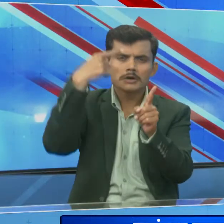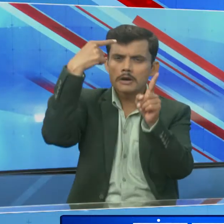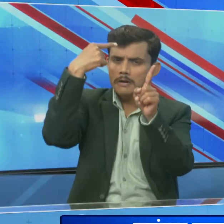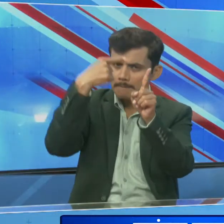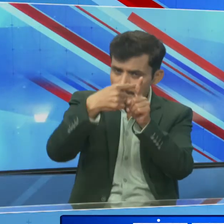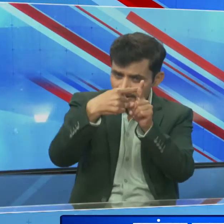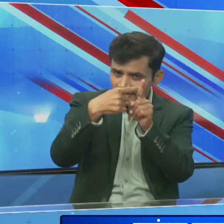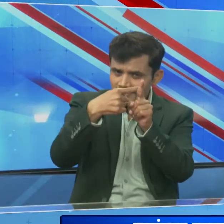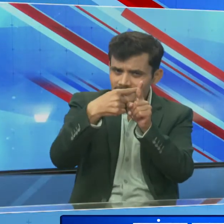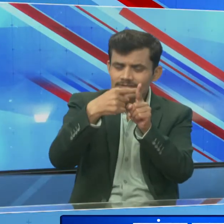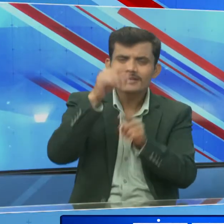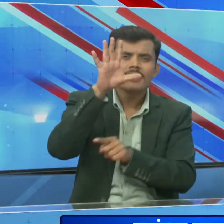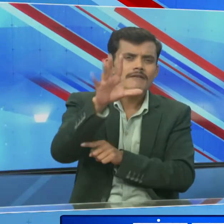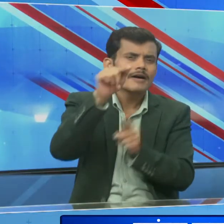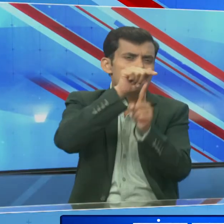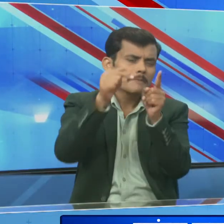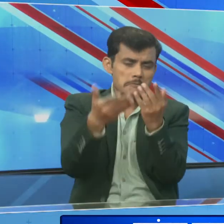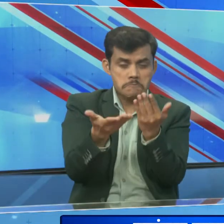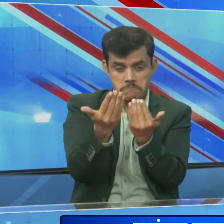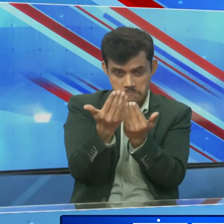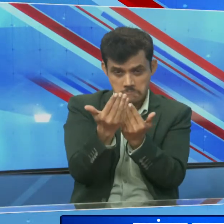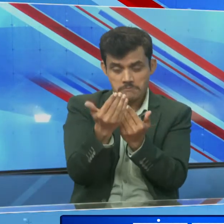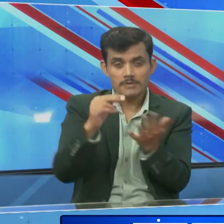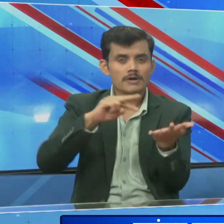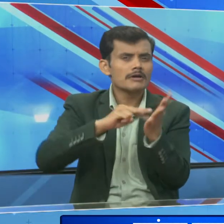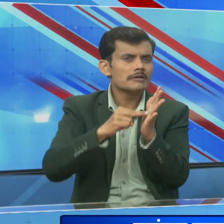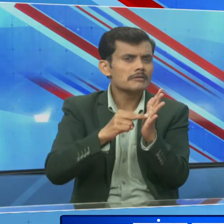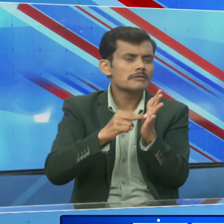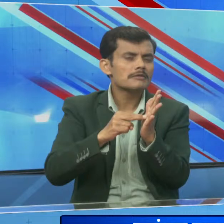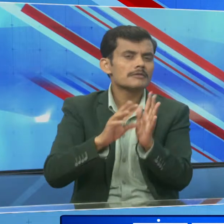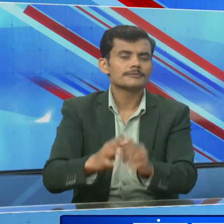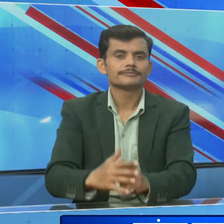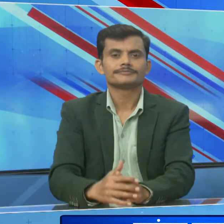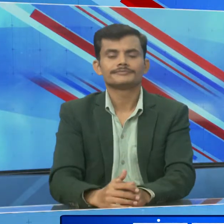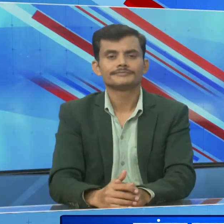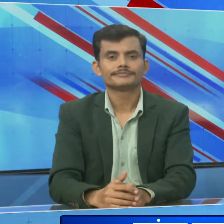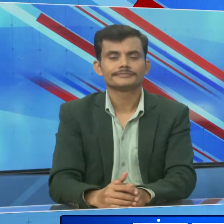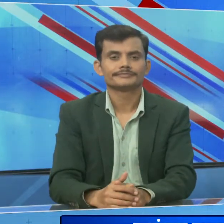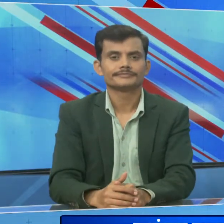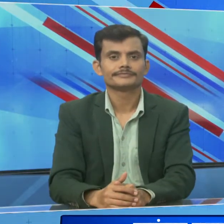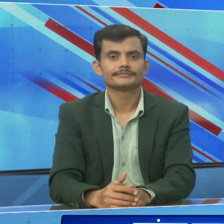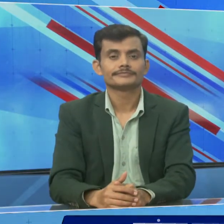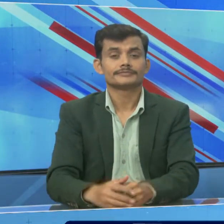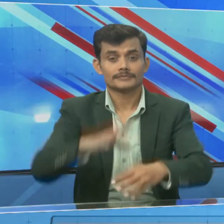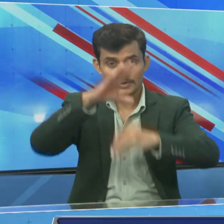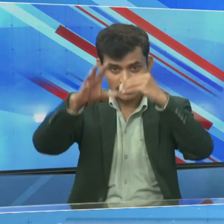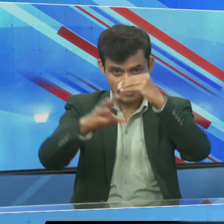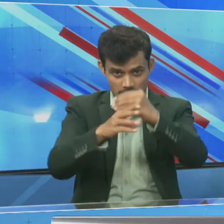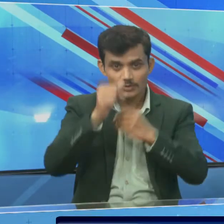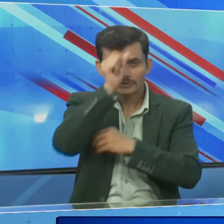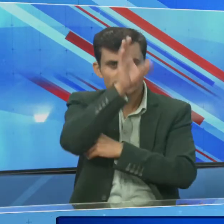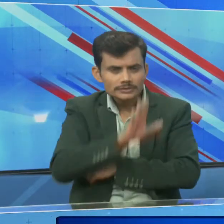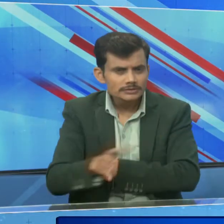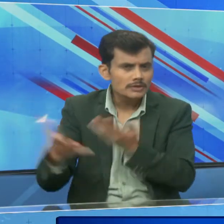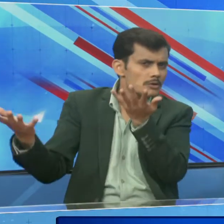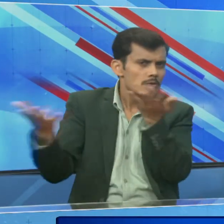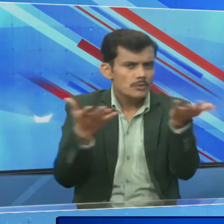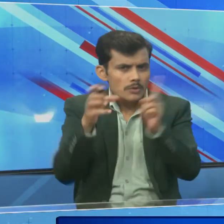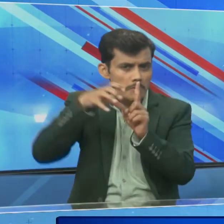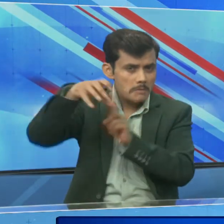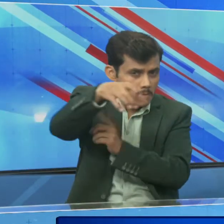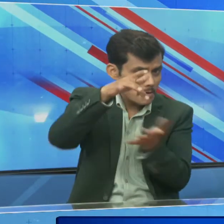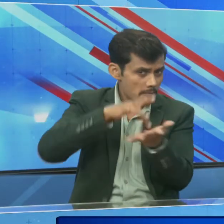±5% बारिश होने का संभावना है, यानी एबव नॉर्मल रेनफॉल होने का संभावना है। और भारतवर्ष में डिफरेंट हिस्सों का बात